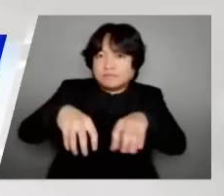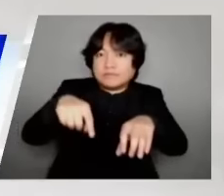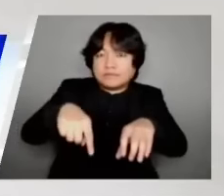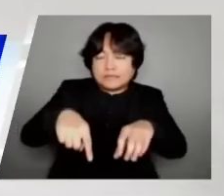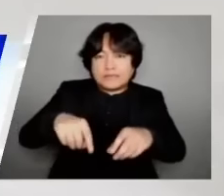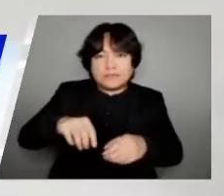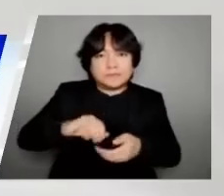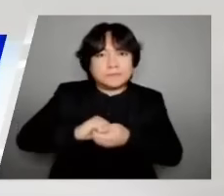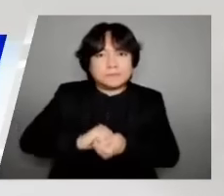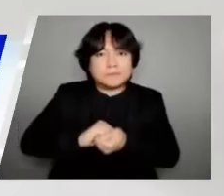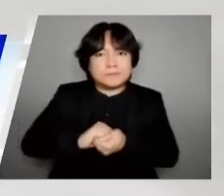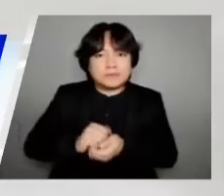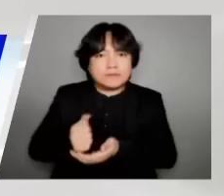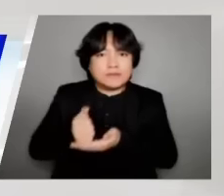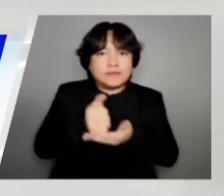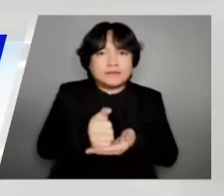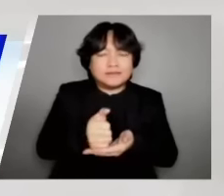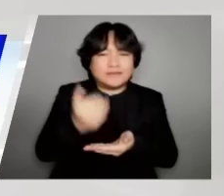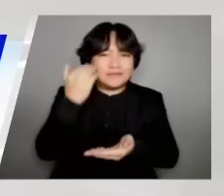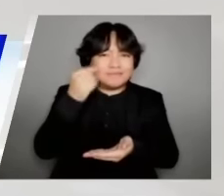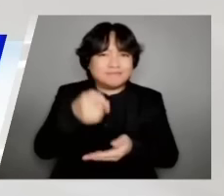sa lampas taong baha.